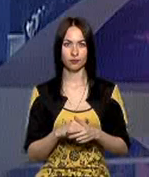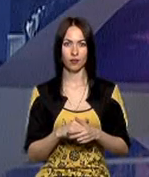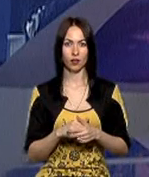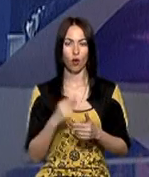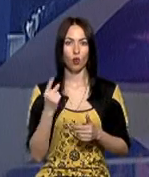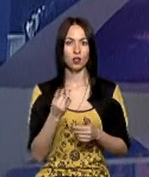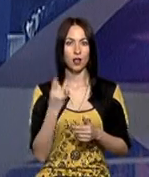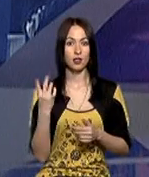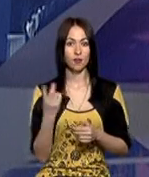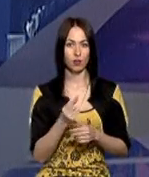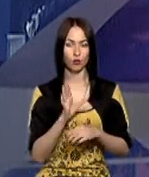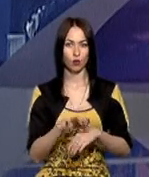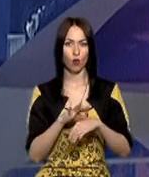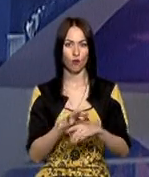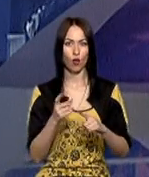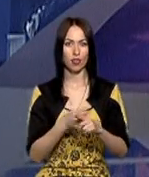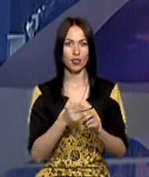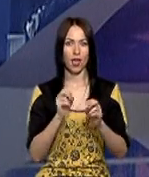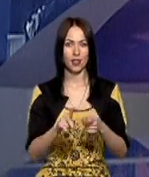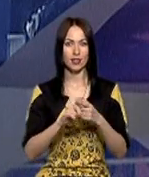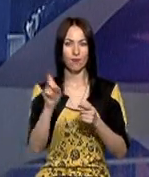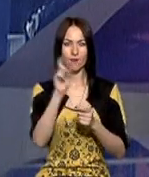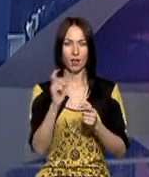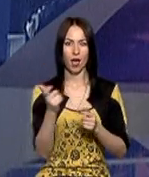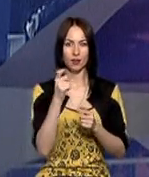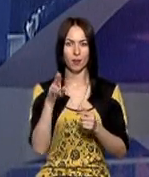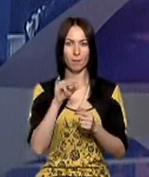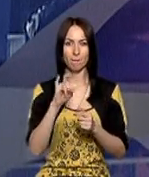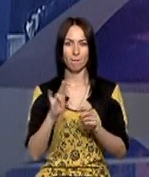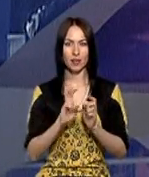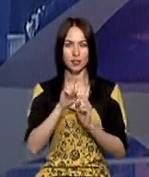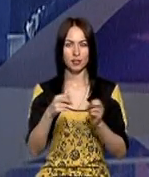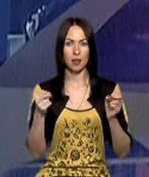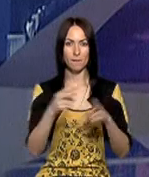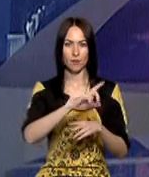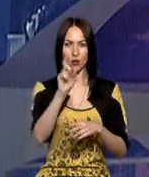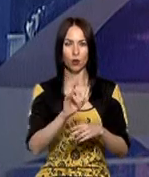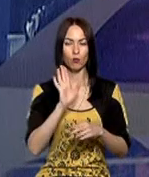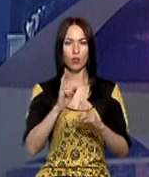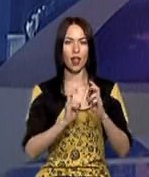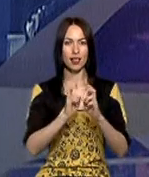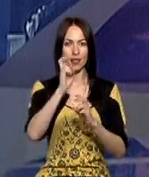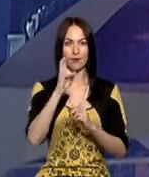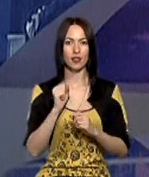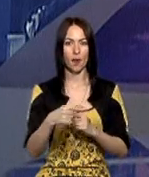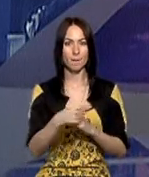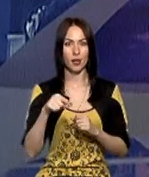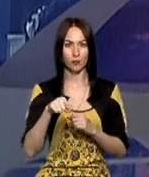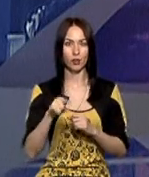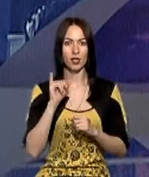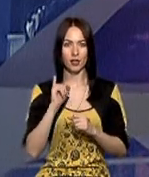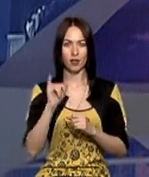Раз на два тижні проводитимуть дезінфекцію харківських під'їздів. Розпилювати спеціальний розчин будуть у ліфтах, на перших поверхах